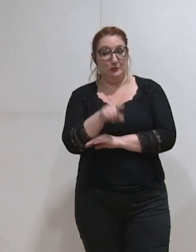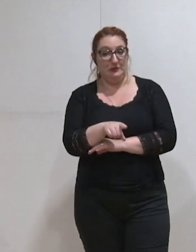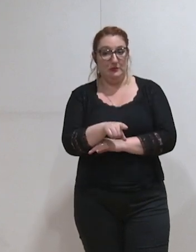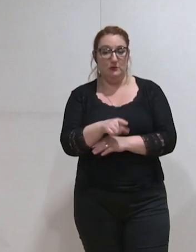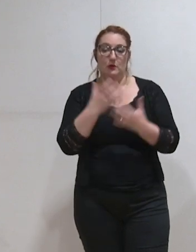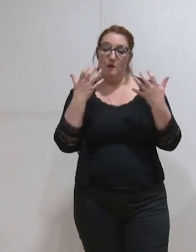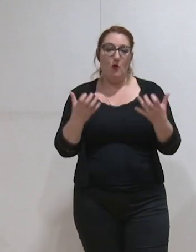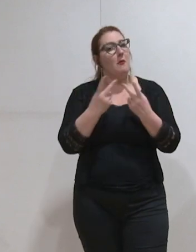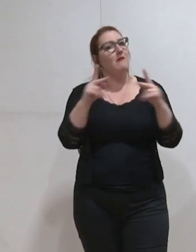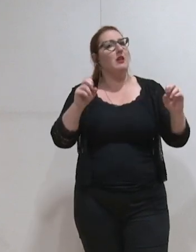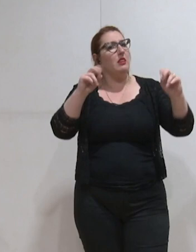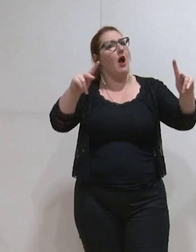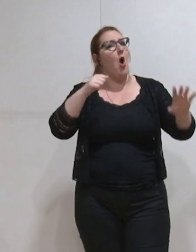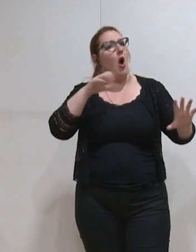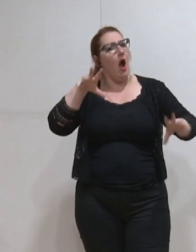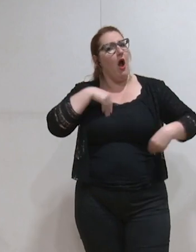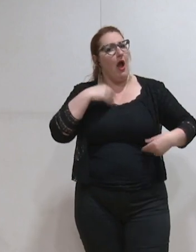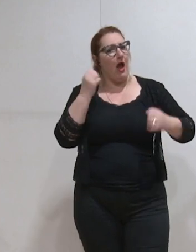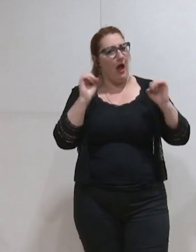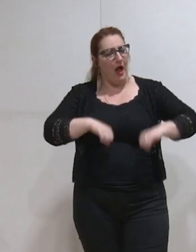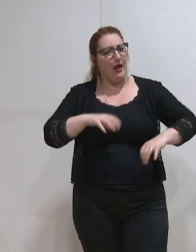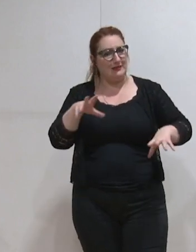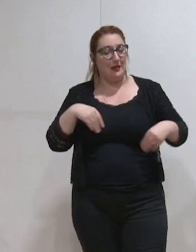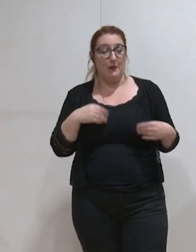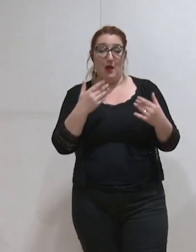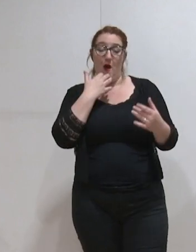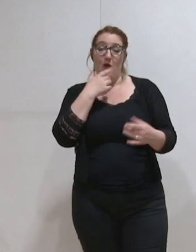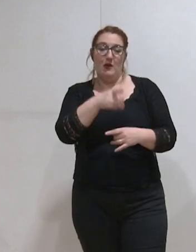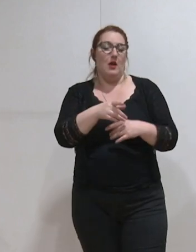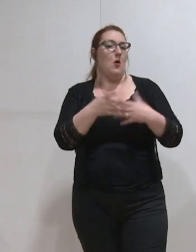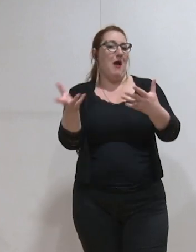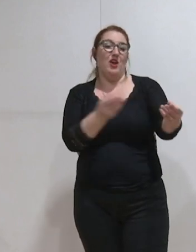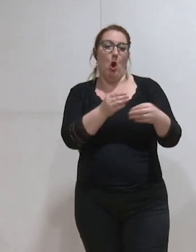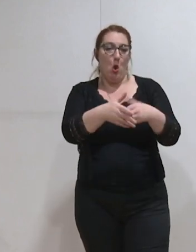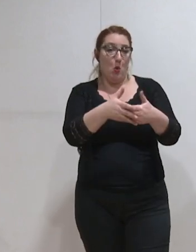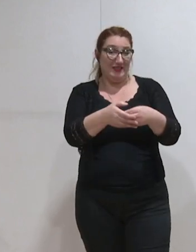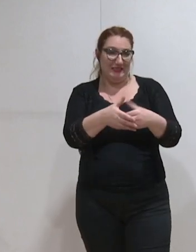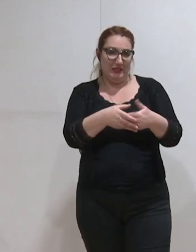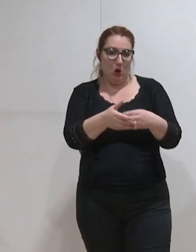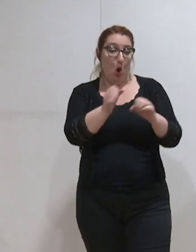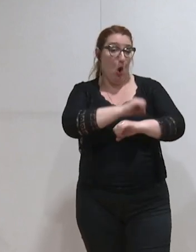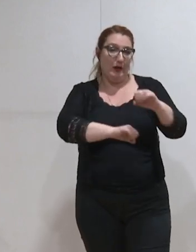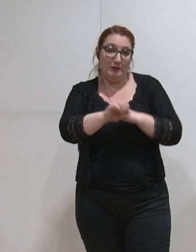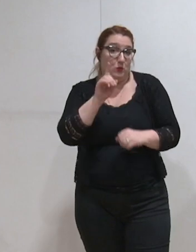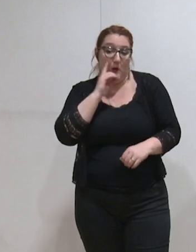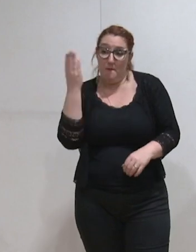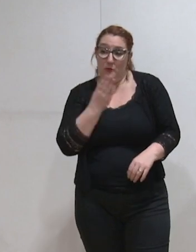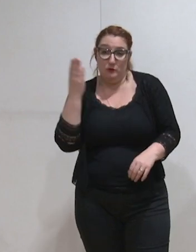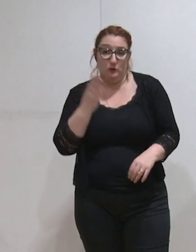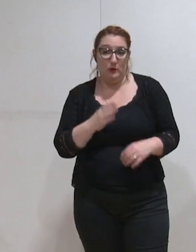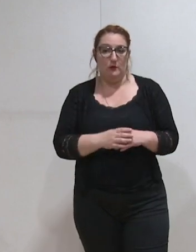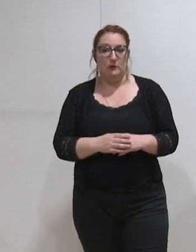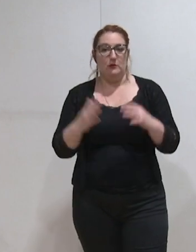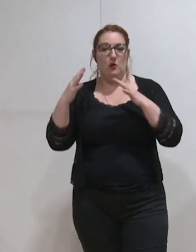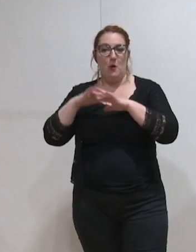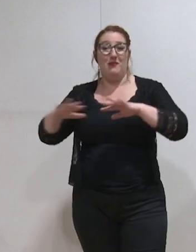l'accord de la ville développer l'accueil de loisirs parce que c'était une absolue nécessité dans le cadre d'un dispositif qu'on va dire qu'on partage avec la